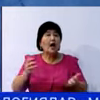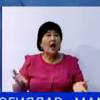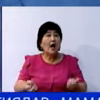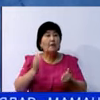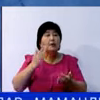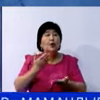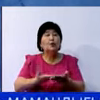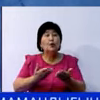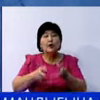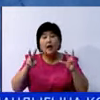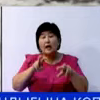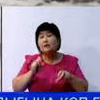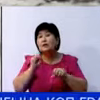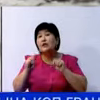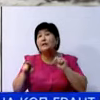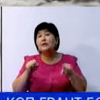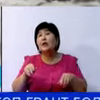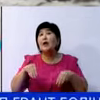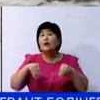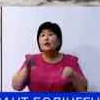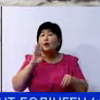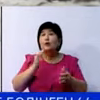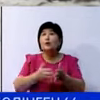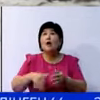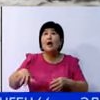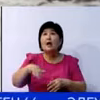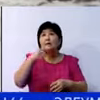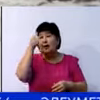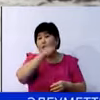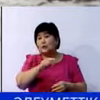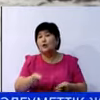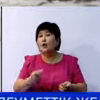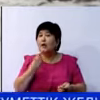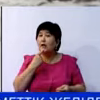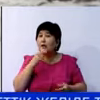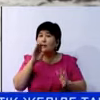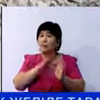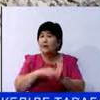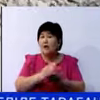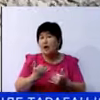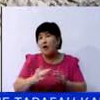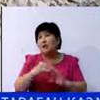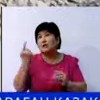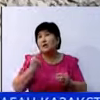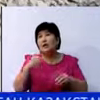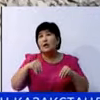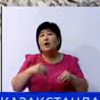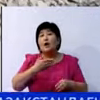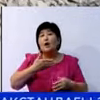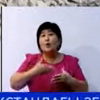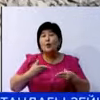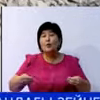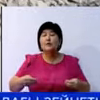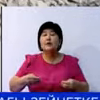қалудың жолдарын қарастыру тапсырды. Аяқ су мәселесі аймақта жыл өткен сайын күрделеніп келеді. Сондықтан шаруаларға ерте көктемде күріш